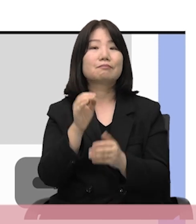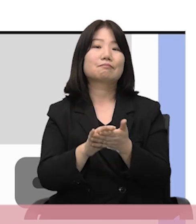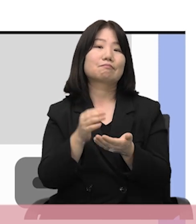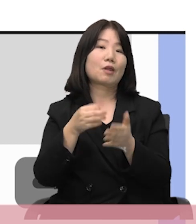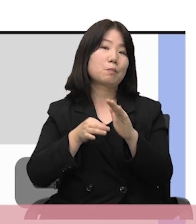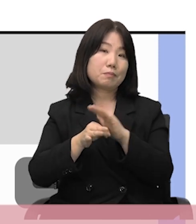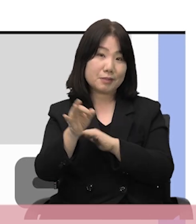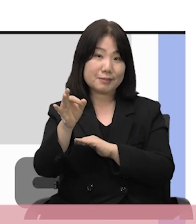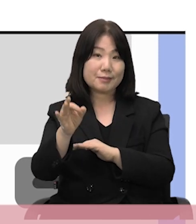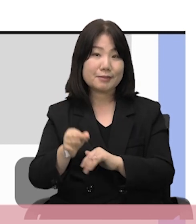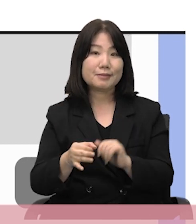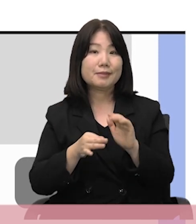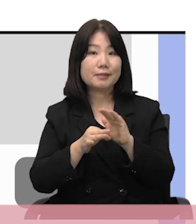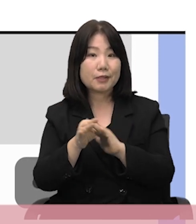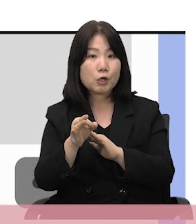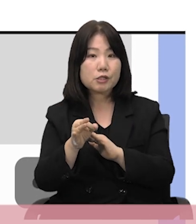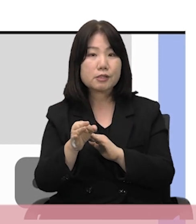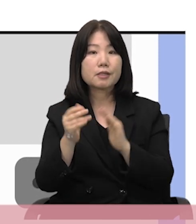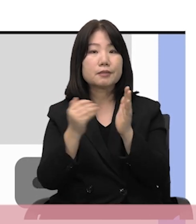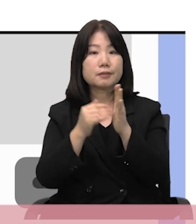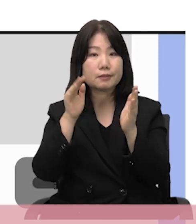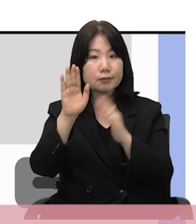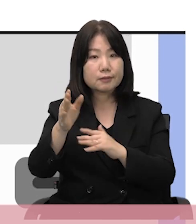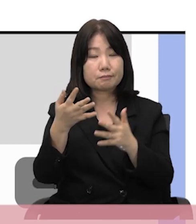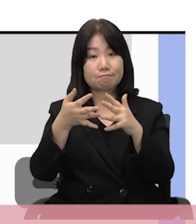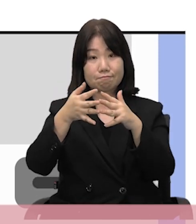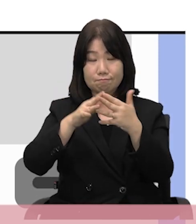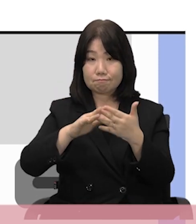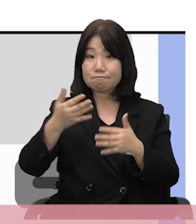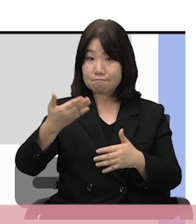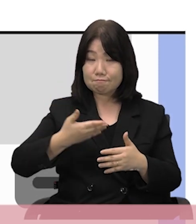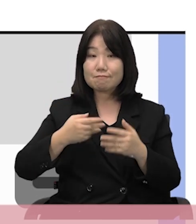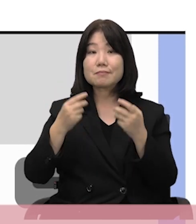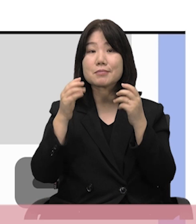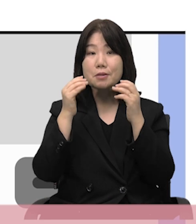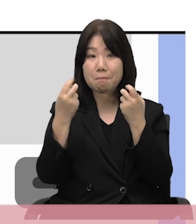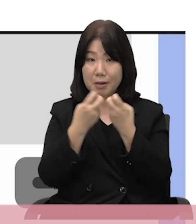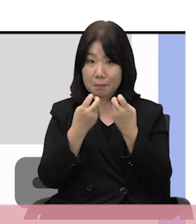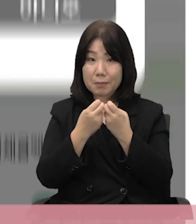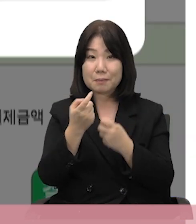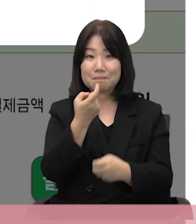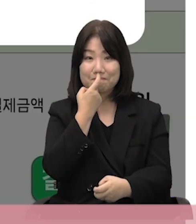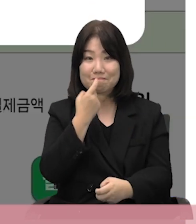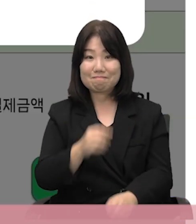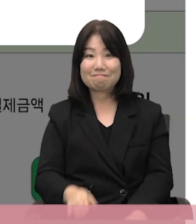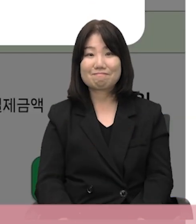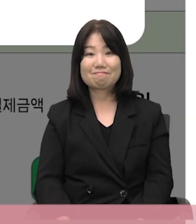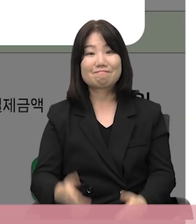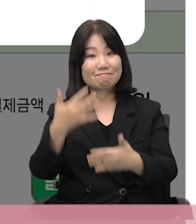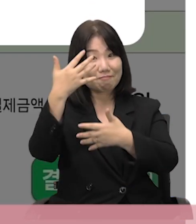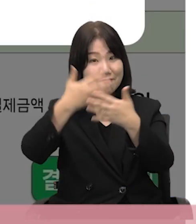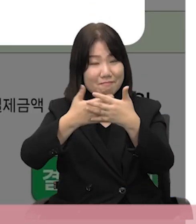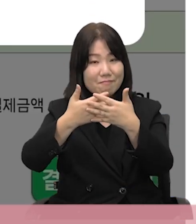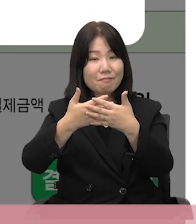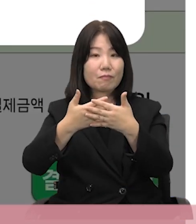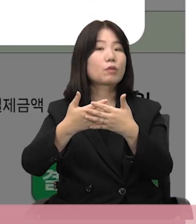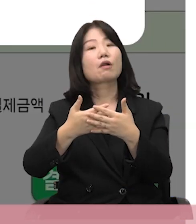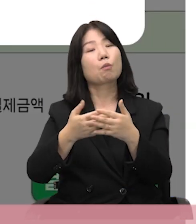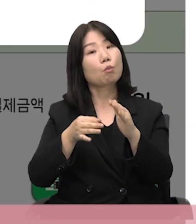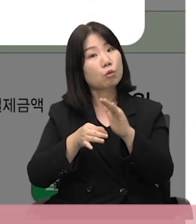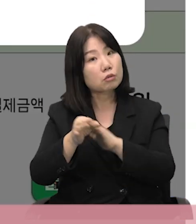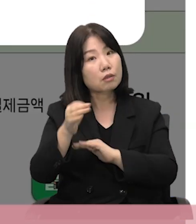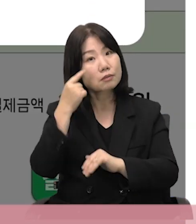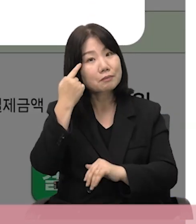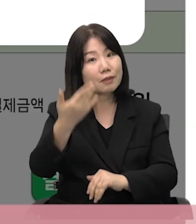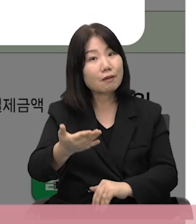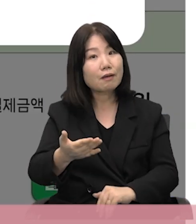해요. 결제를 하고 영수증을 받는 방법에 대하여 배워봅시다. 화면에 결제하시겠습니까?